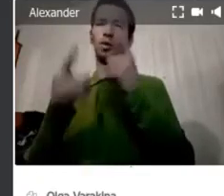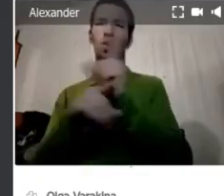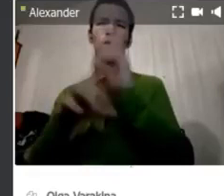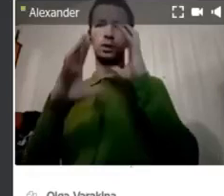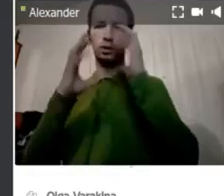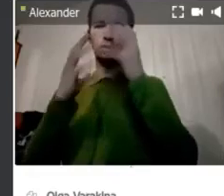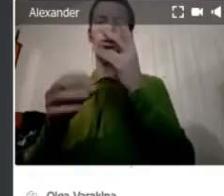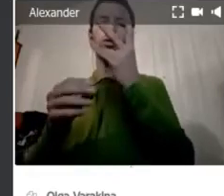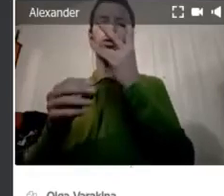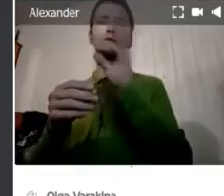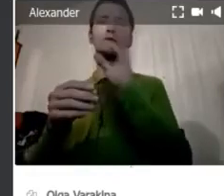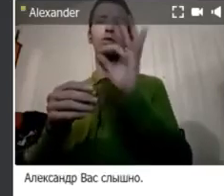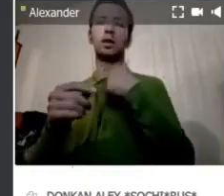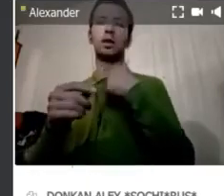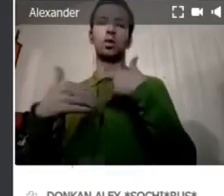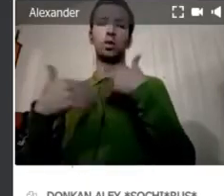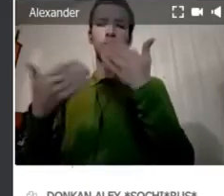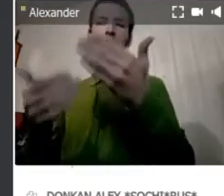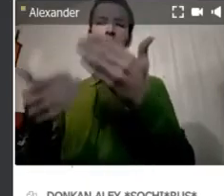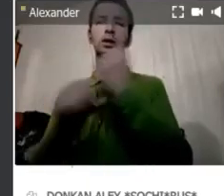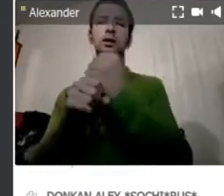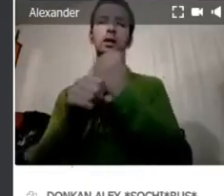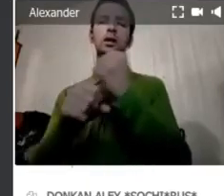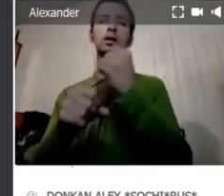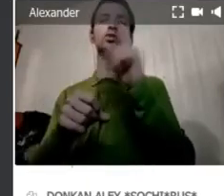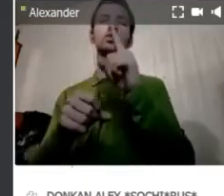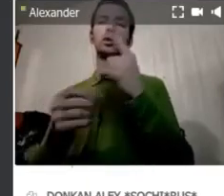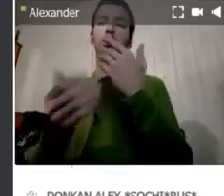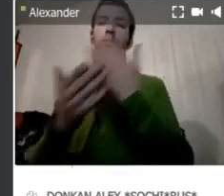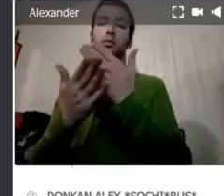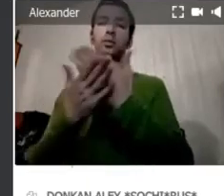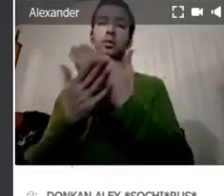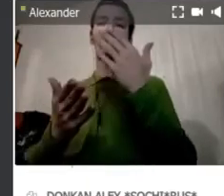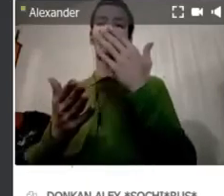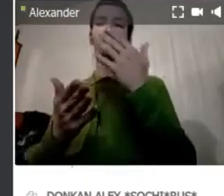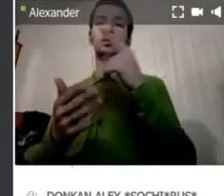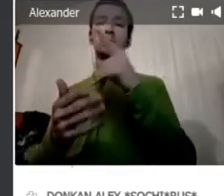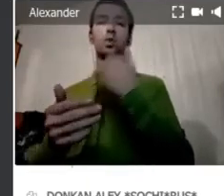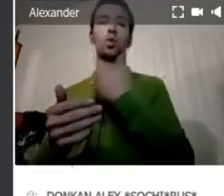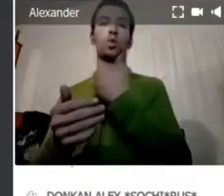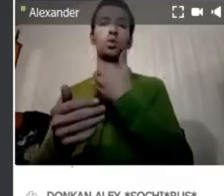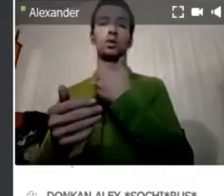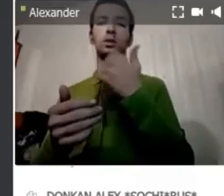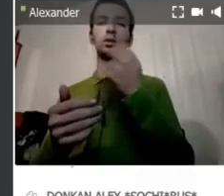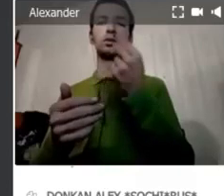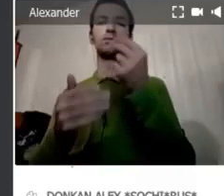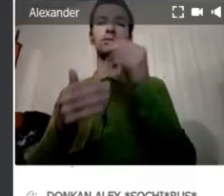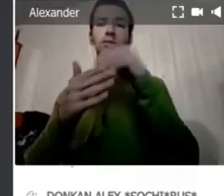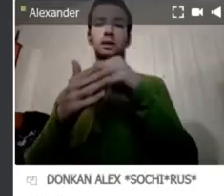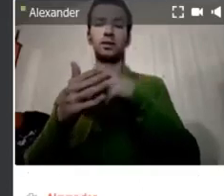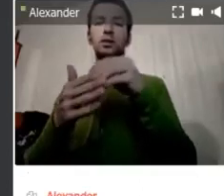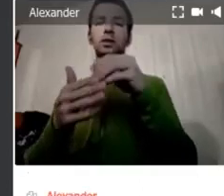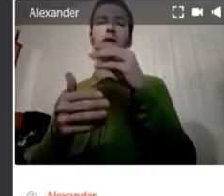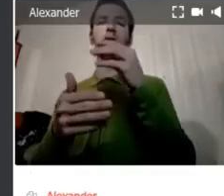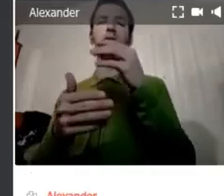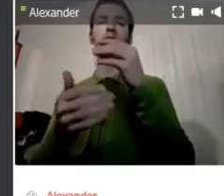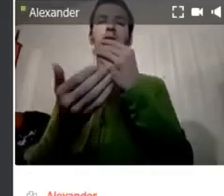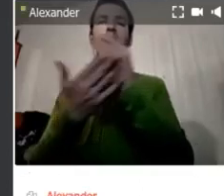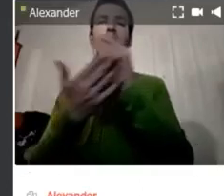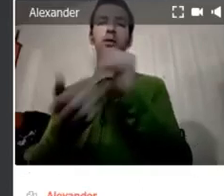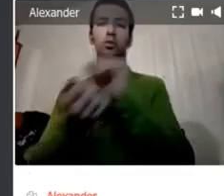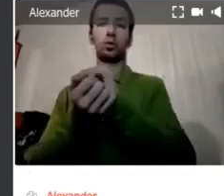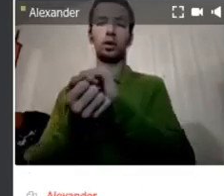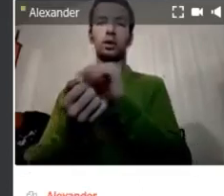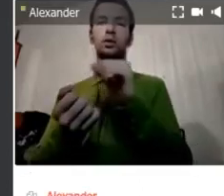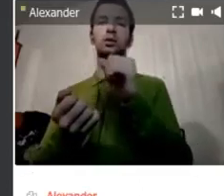вы хотите инвестировать в ценные бумаги Global Intergold, для этого, к слову,